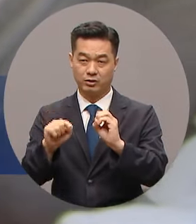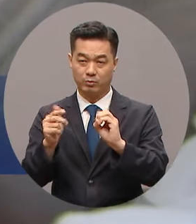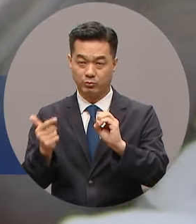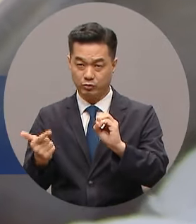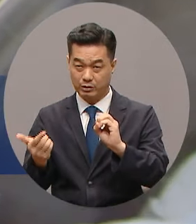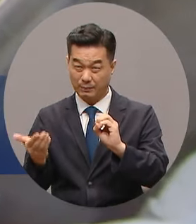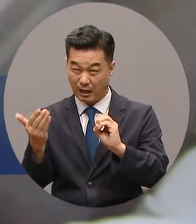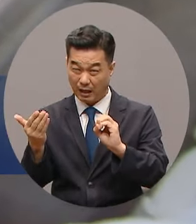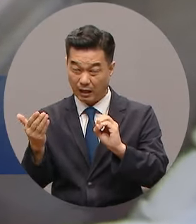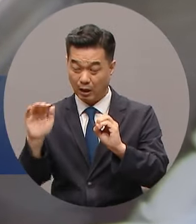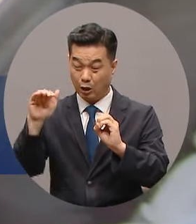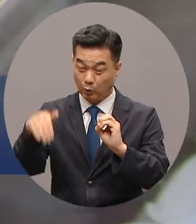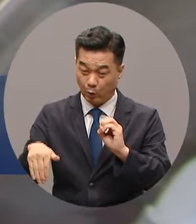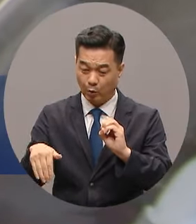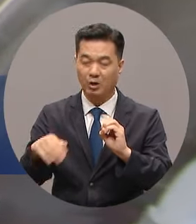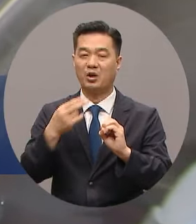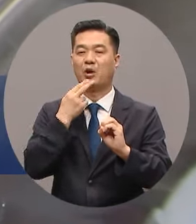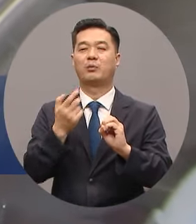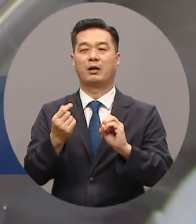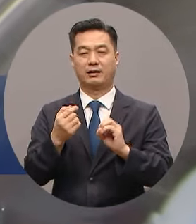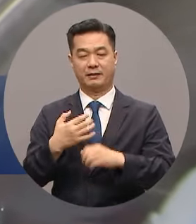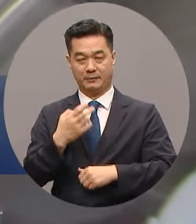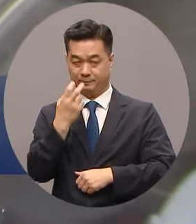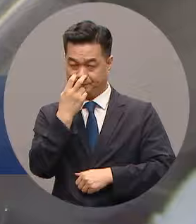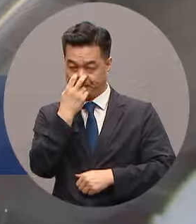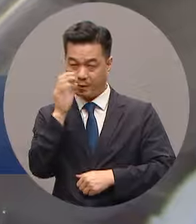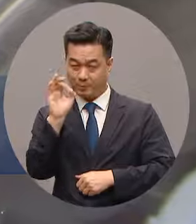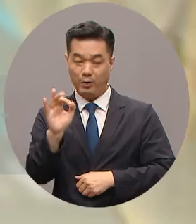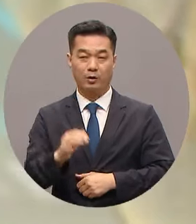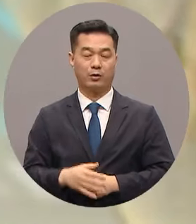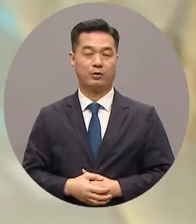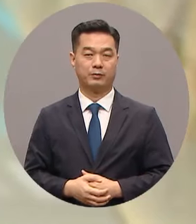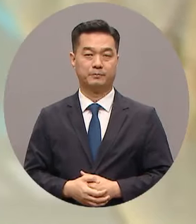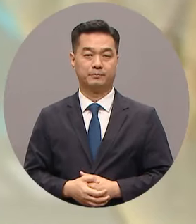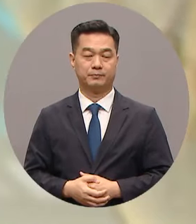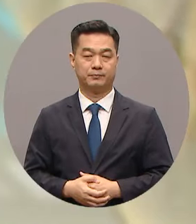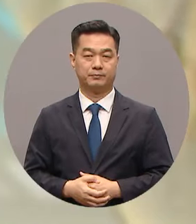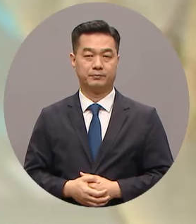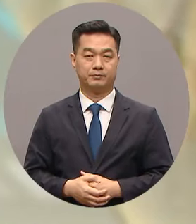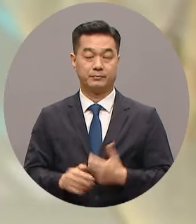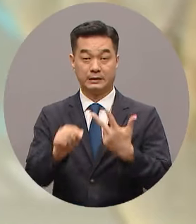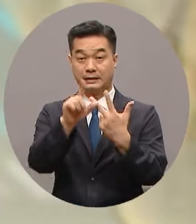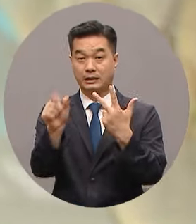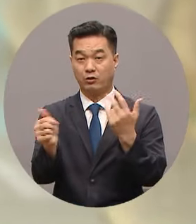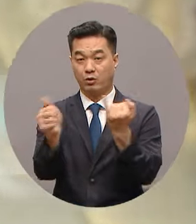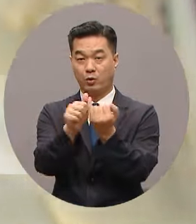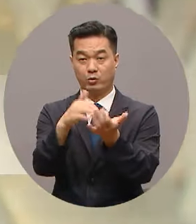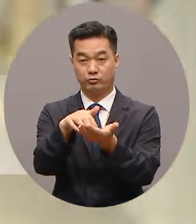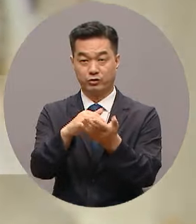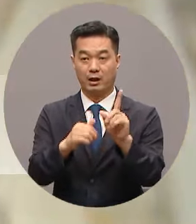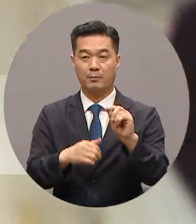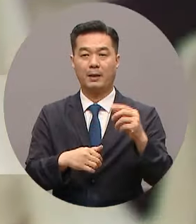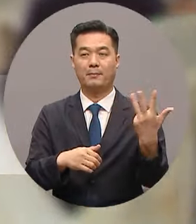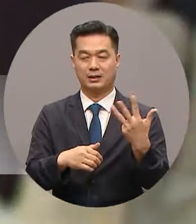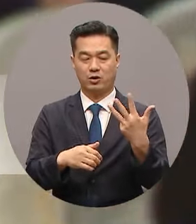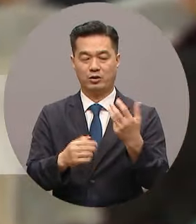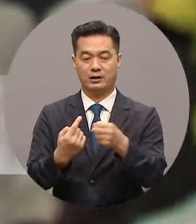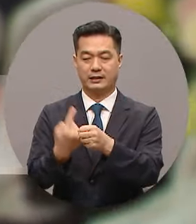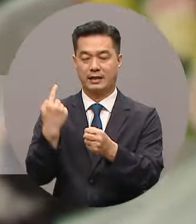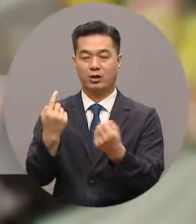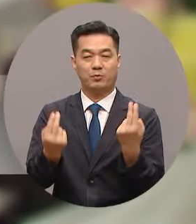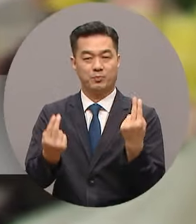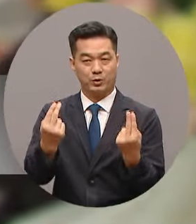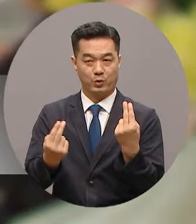않을 것으로 조금 이제 저희가 망을 해볼 수 있을 것 같고요 7월 건수도 18,000 여건으로 지난해 같은 달과